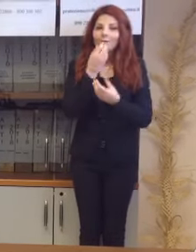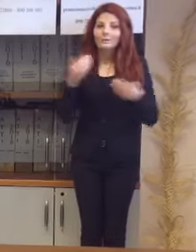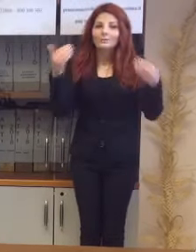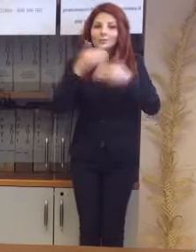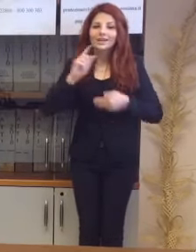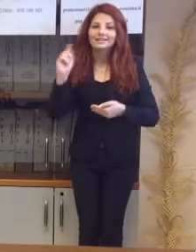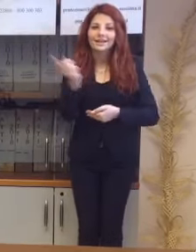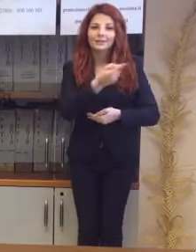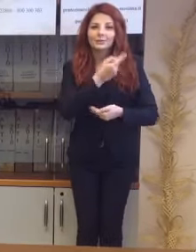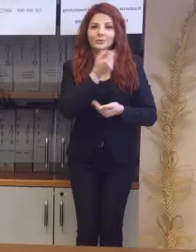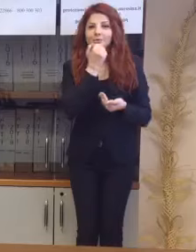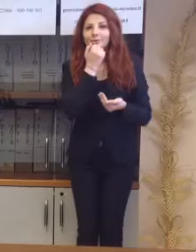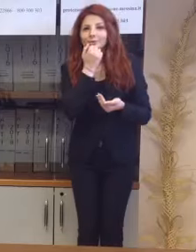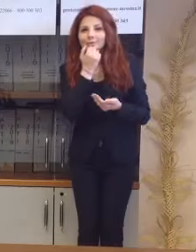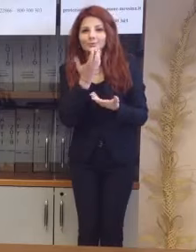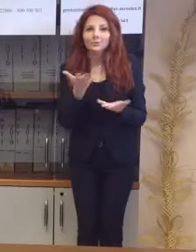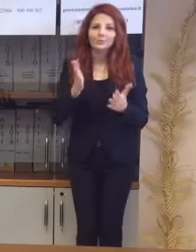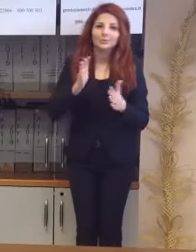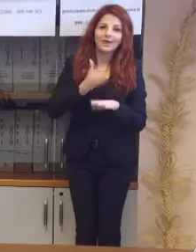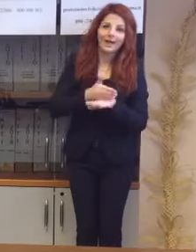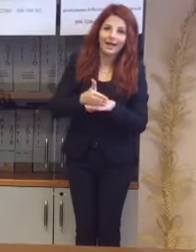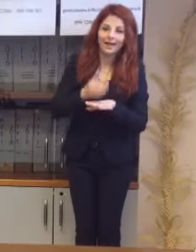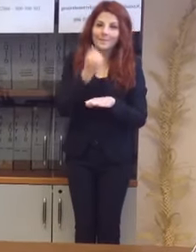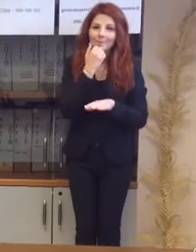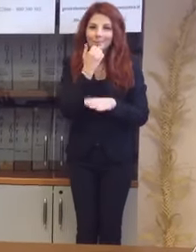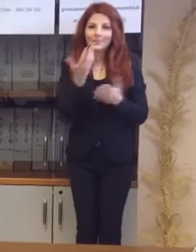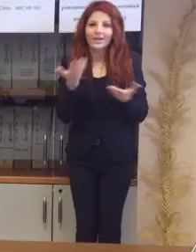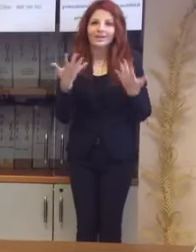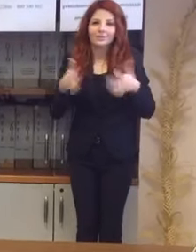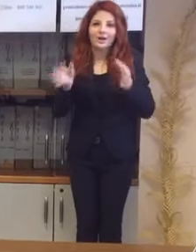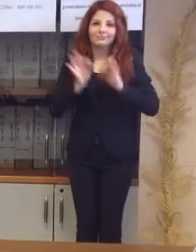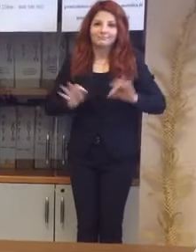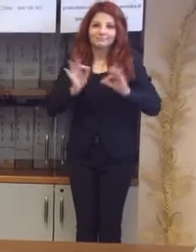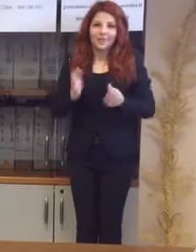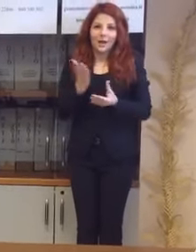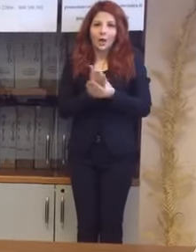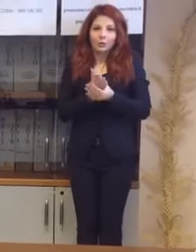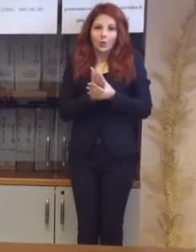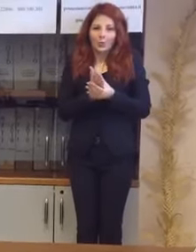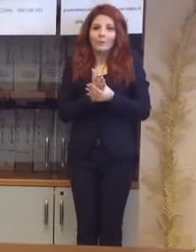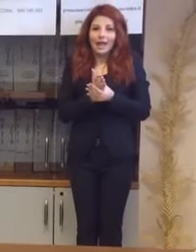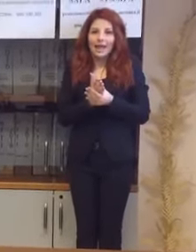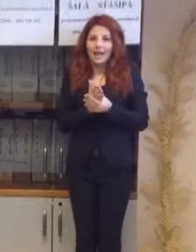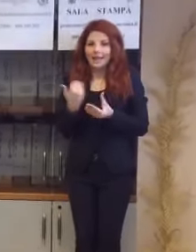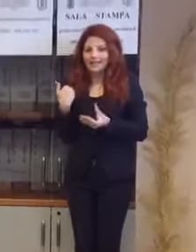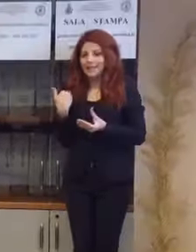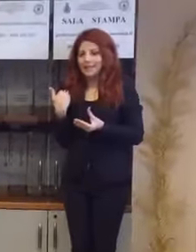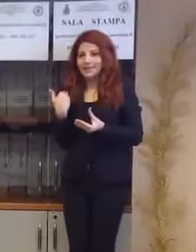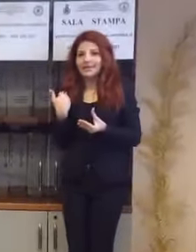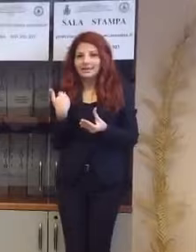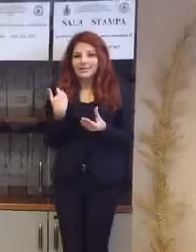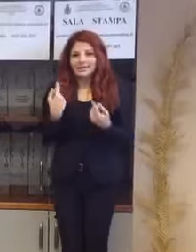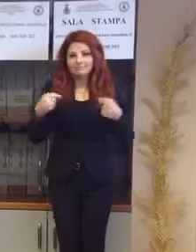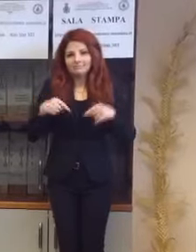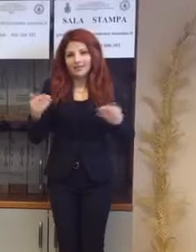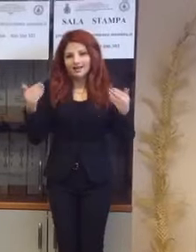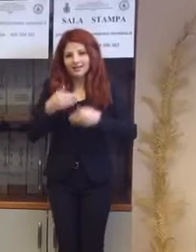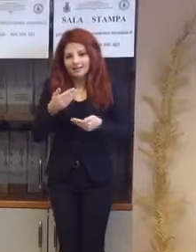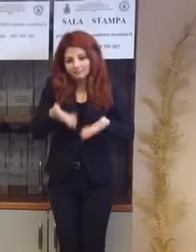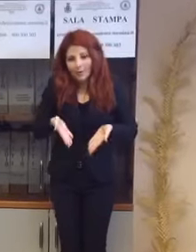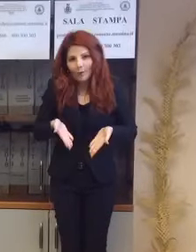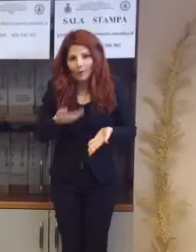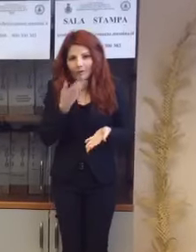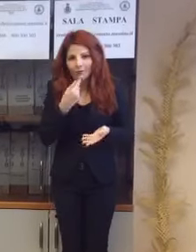Buonasera a tutti, scusatemi, stavamo preparando gli ultimi documenti che stasera vogliamo esporvi e